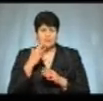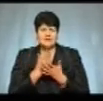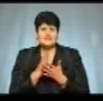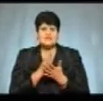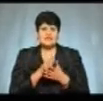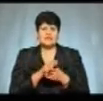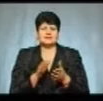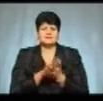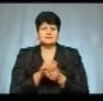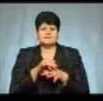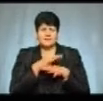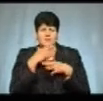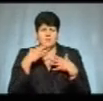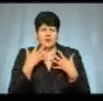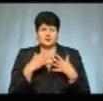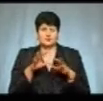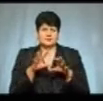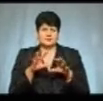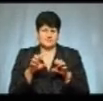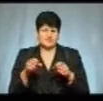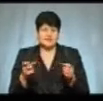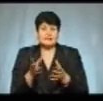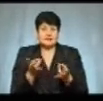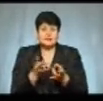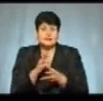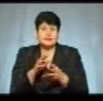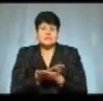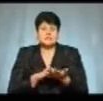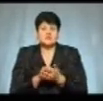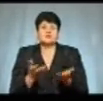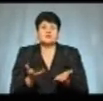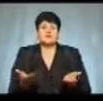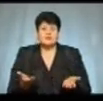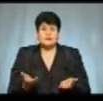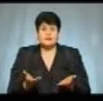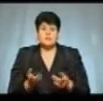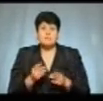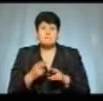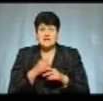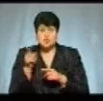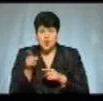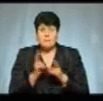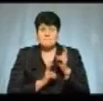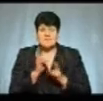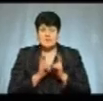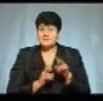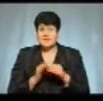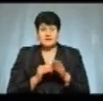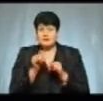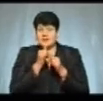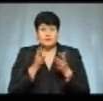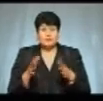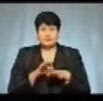тваринницького походження, які треба десь утилізовувати. Більше того, без цього підприємства практично ми не